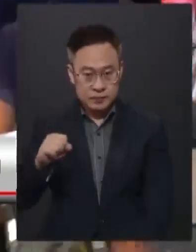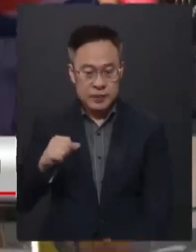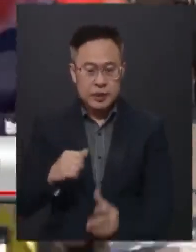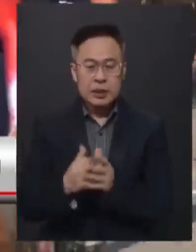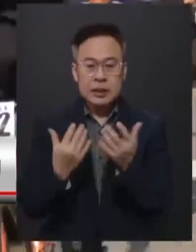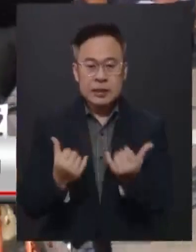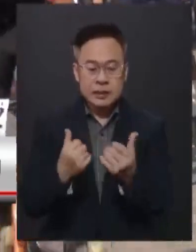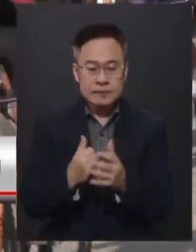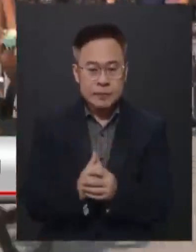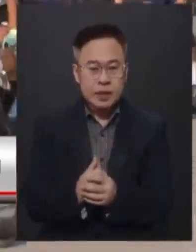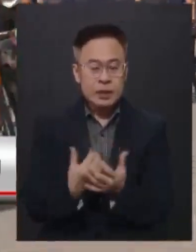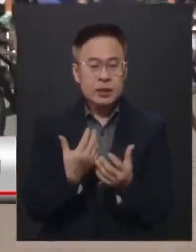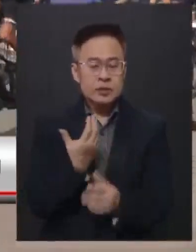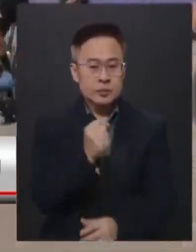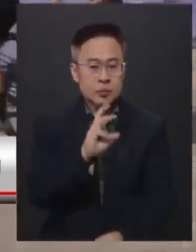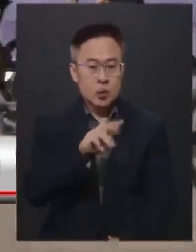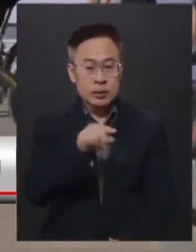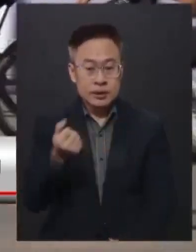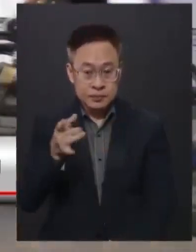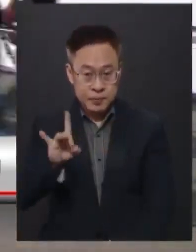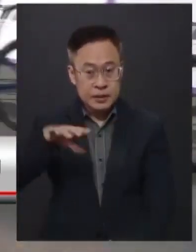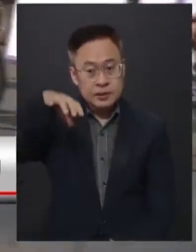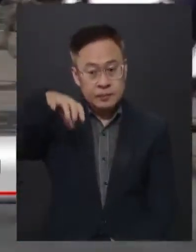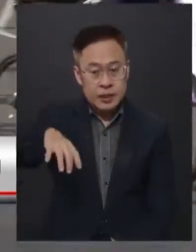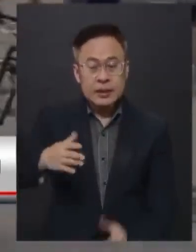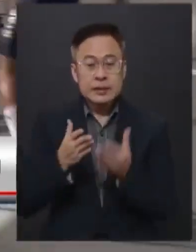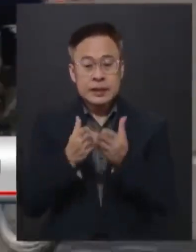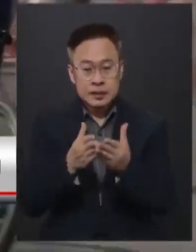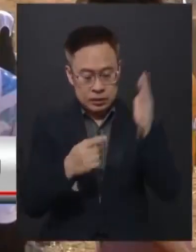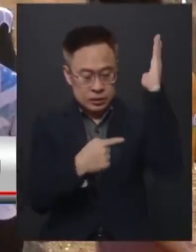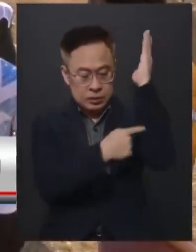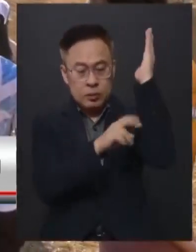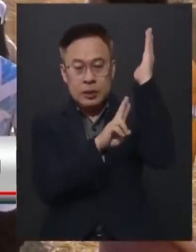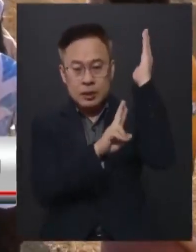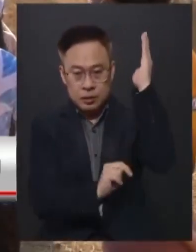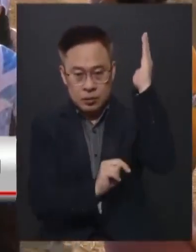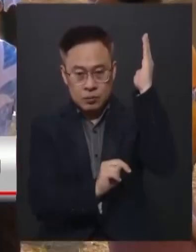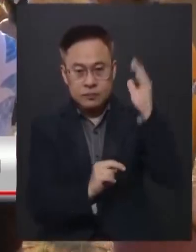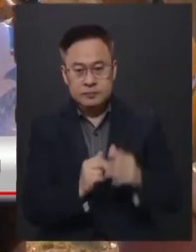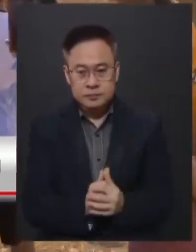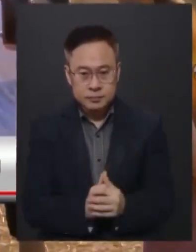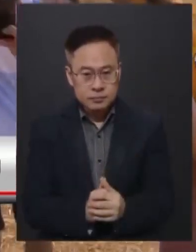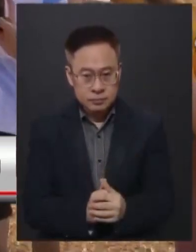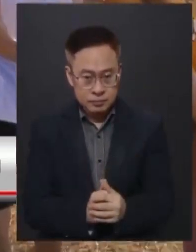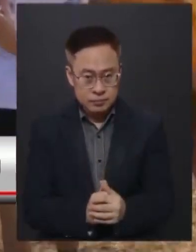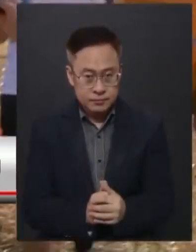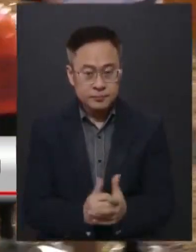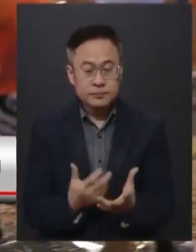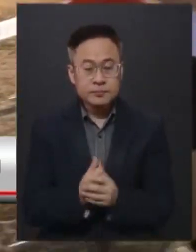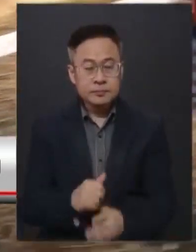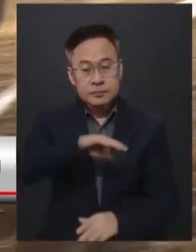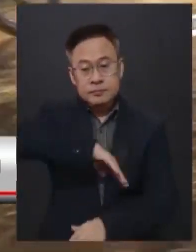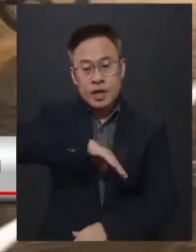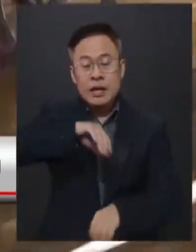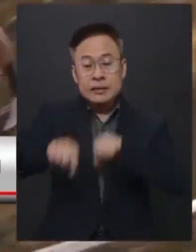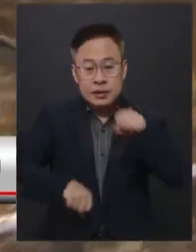กุมภาพันธ์ค่ะแข่งขันกันที่บริเวณสำนักงานท่าเรือระนองอำเภอเมืองจังหวัดระนองค่ะและสำหรับการแข่งขันประเภทเสือภูเขา